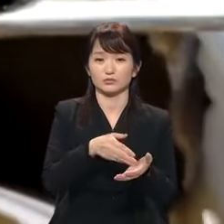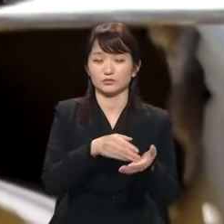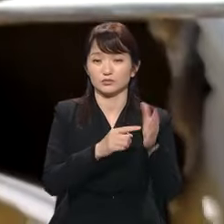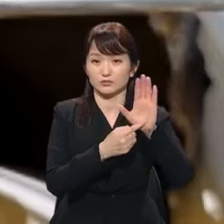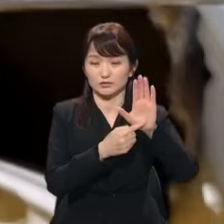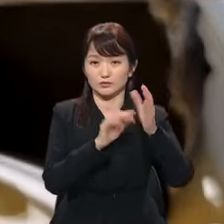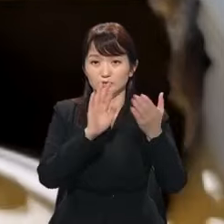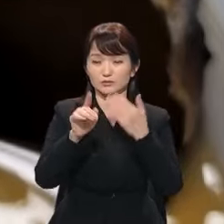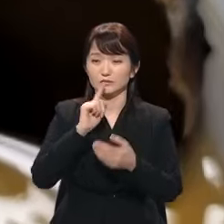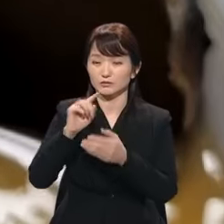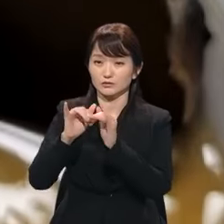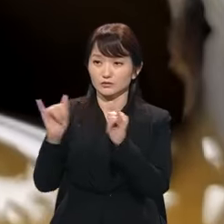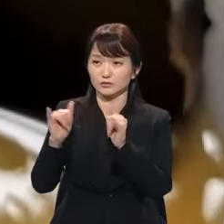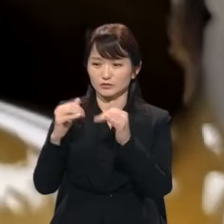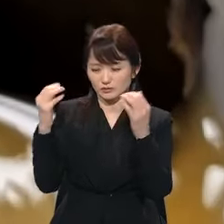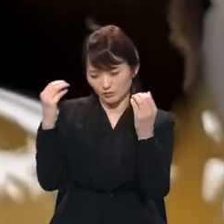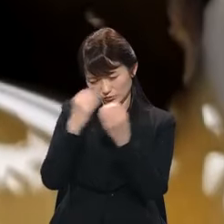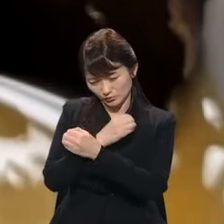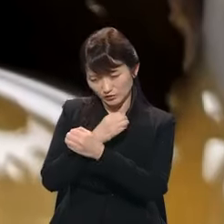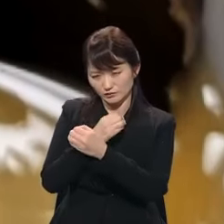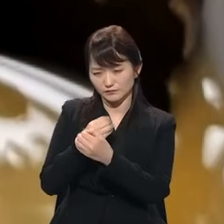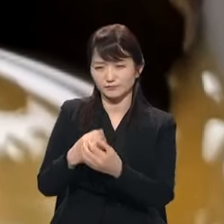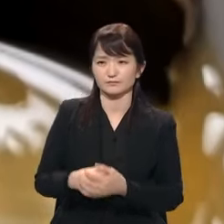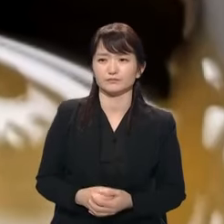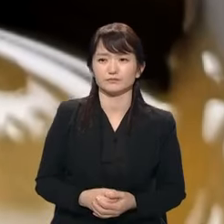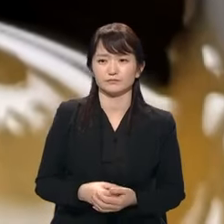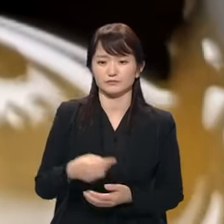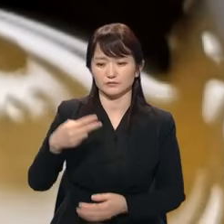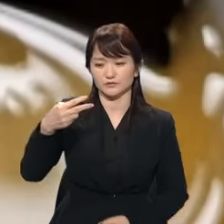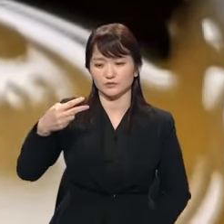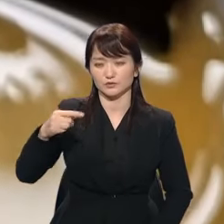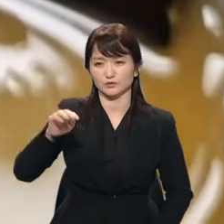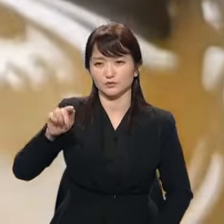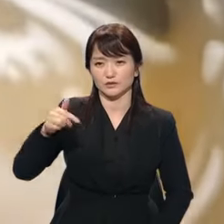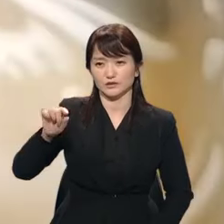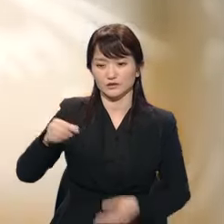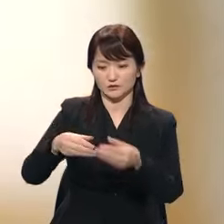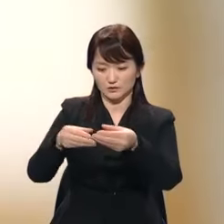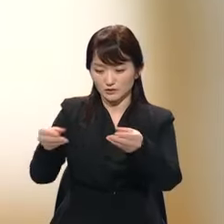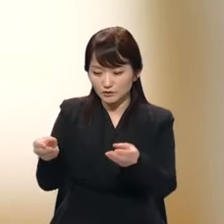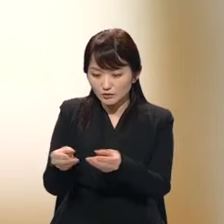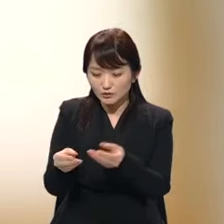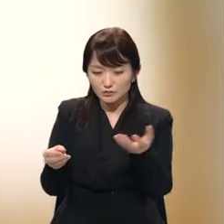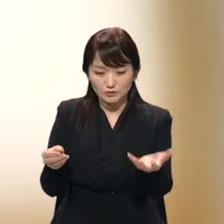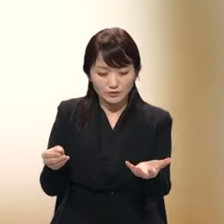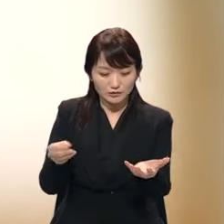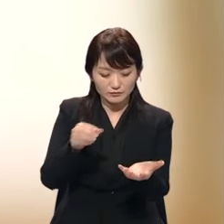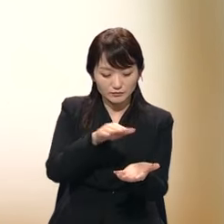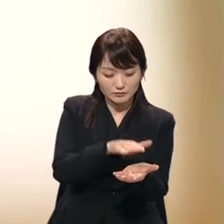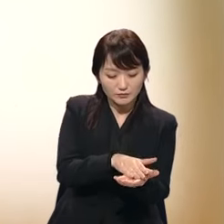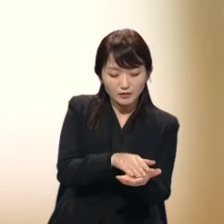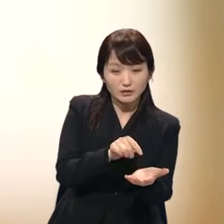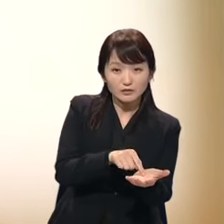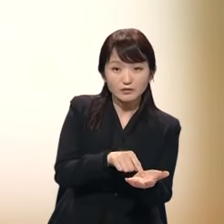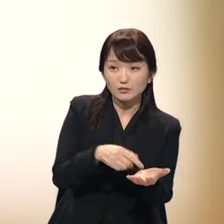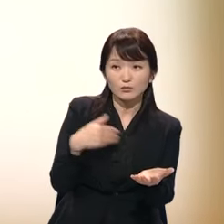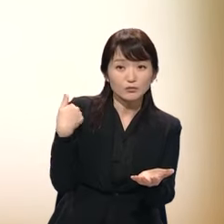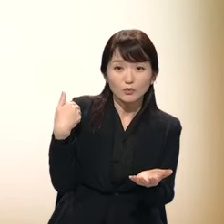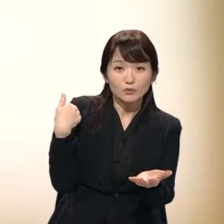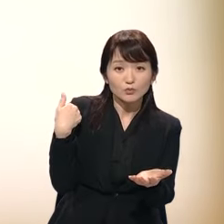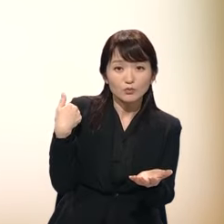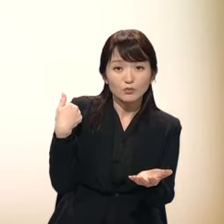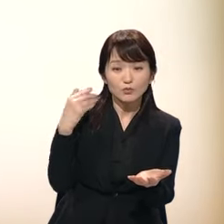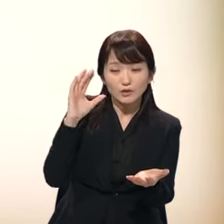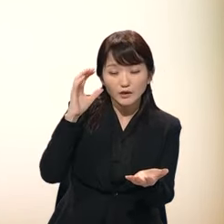저 제보자분께서 많은 오해를 받으셨는데 처음엔 저 뚝배기 조각이 바닥에 깔려 있었답니다. 근데 그걸 모르시다가